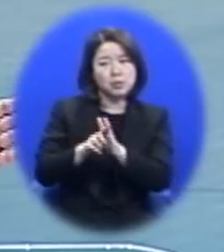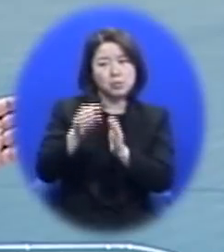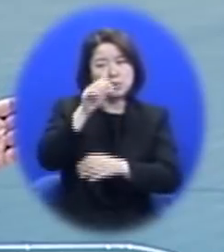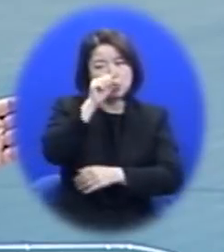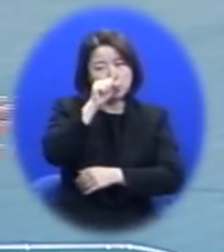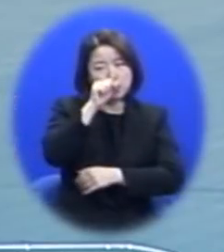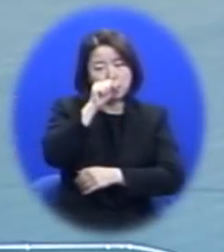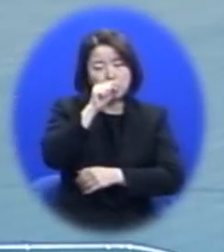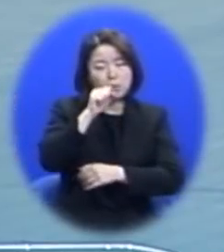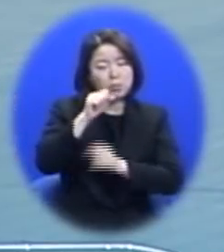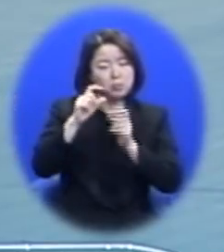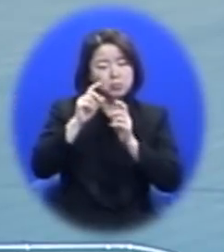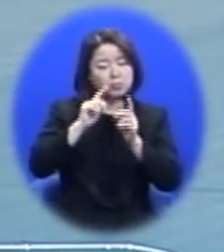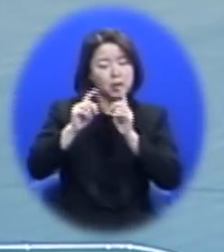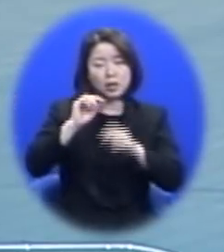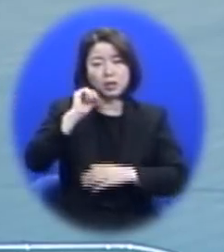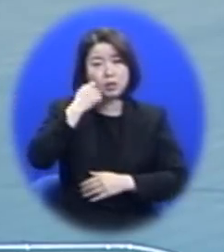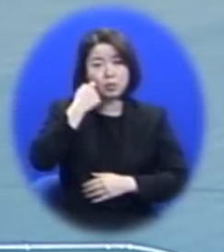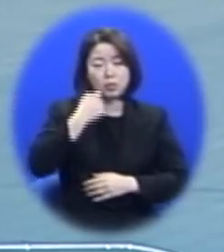수는 없잖아요.